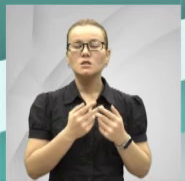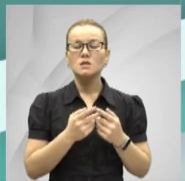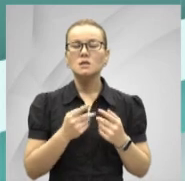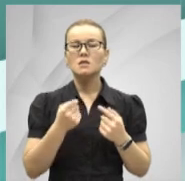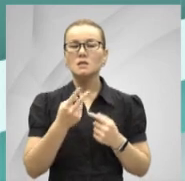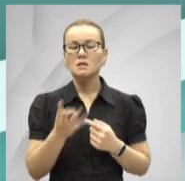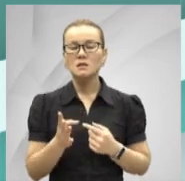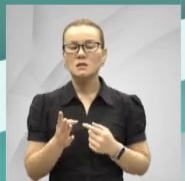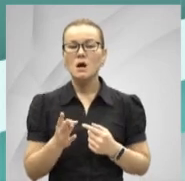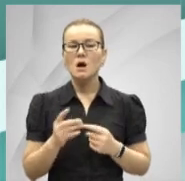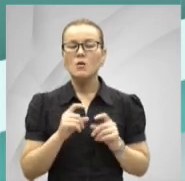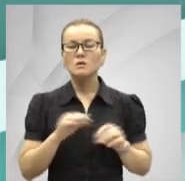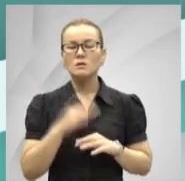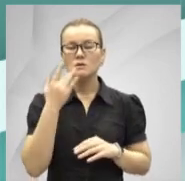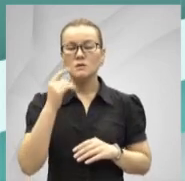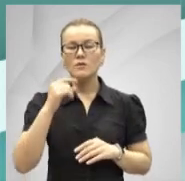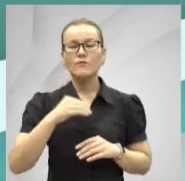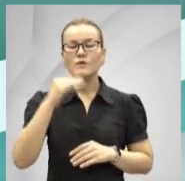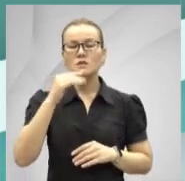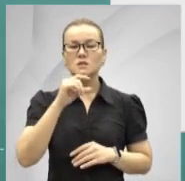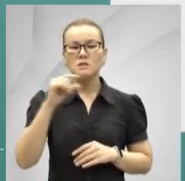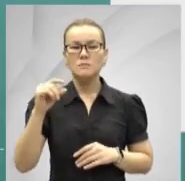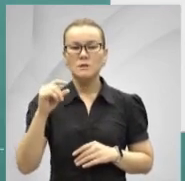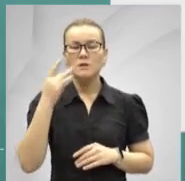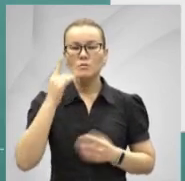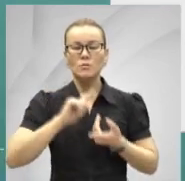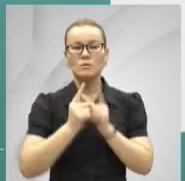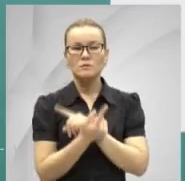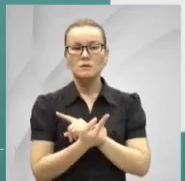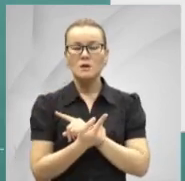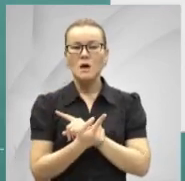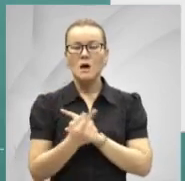высших степеней, которые можно привести квадратным.